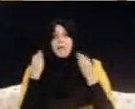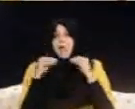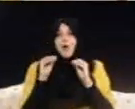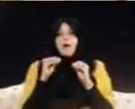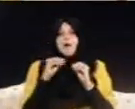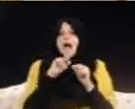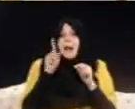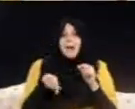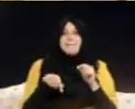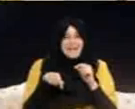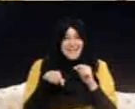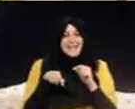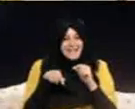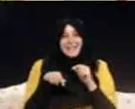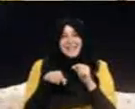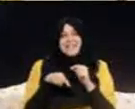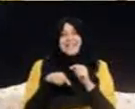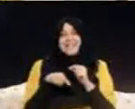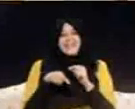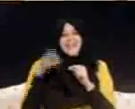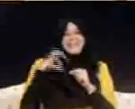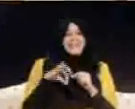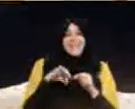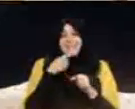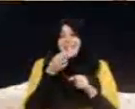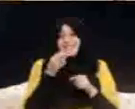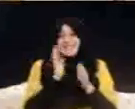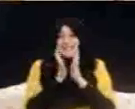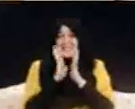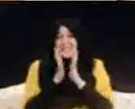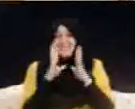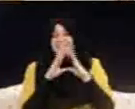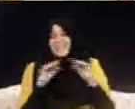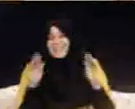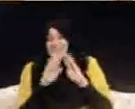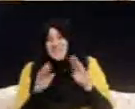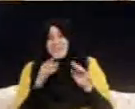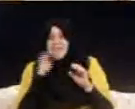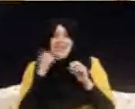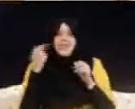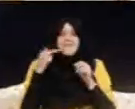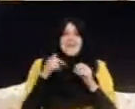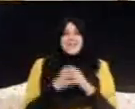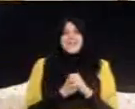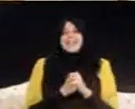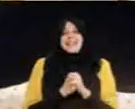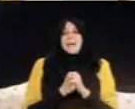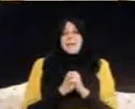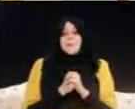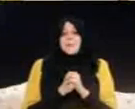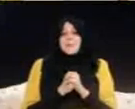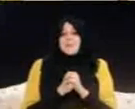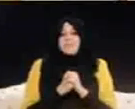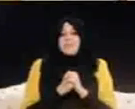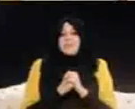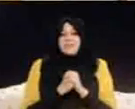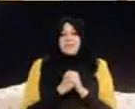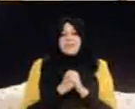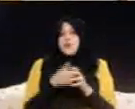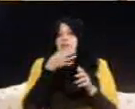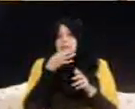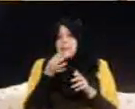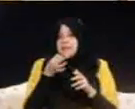الربا. زينب تترجم حقا نروح بالعقل ليه زينب نسيتها شيئا فشيئا معلش. إذن